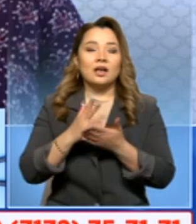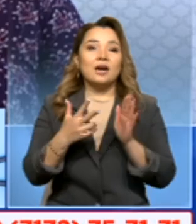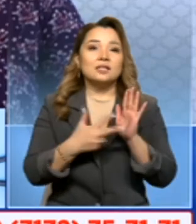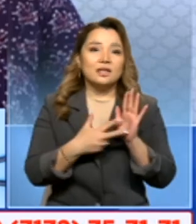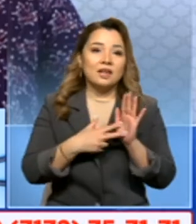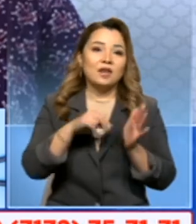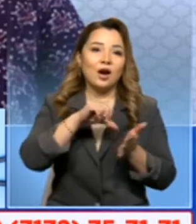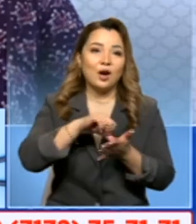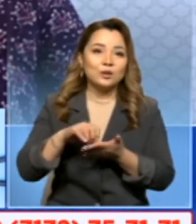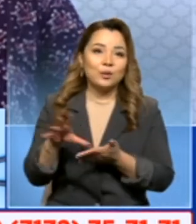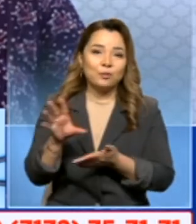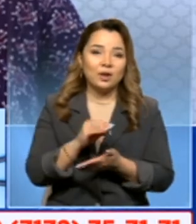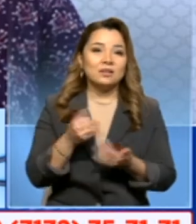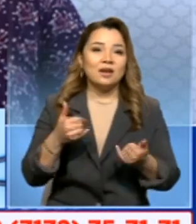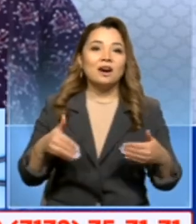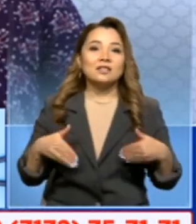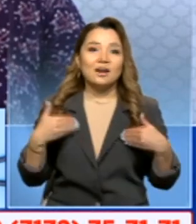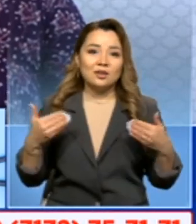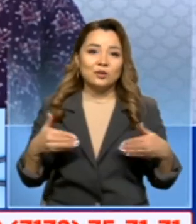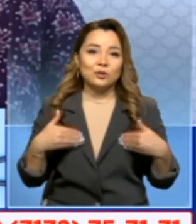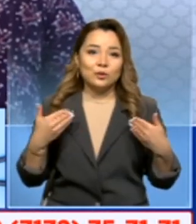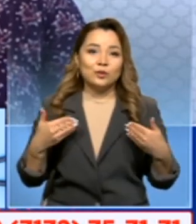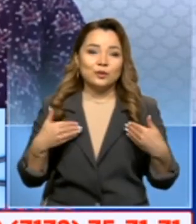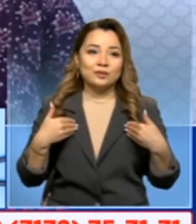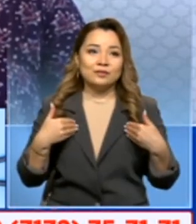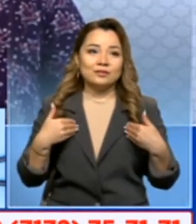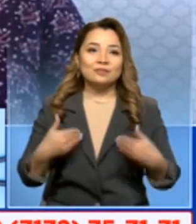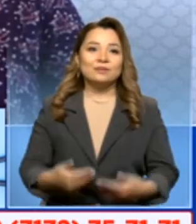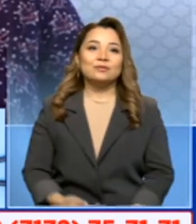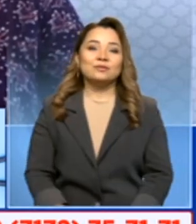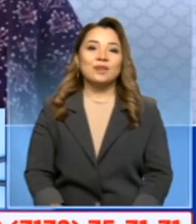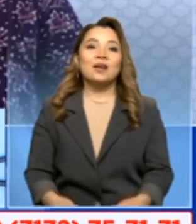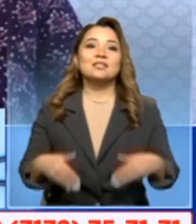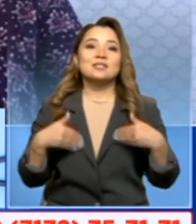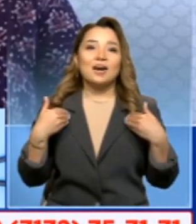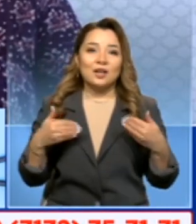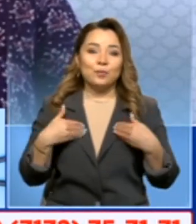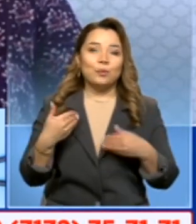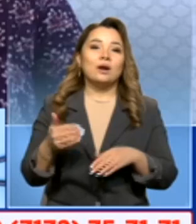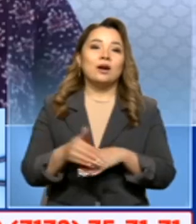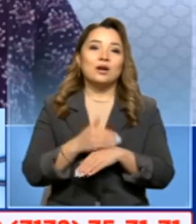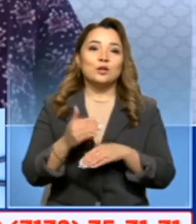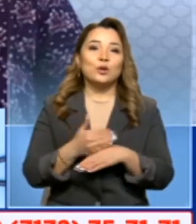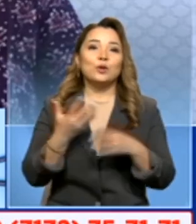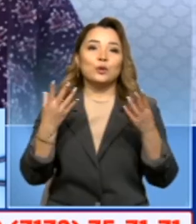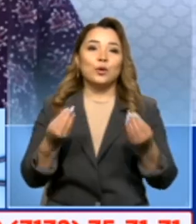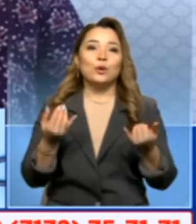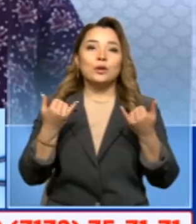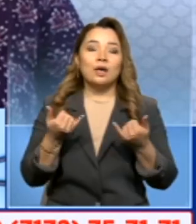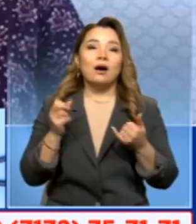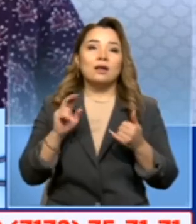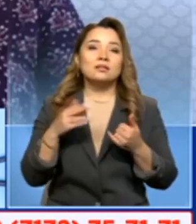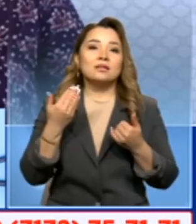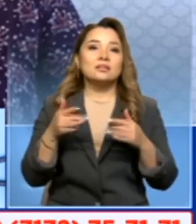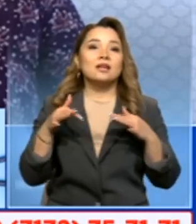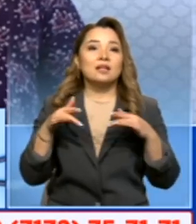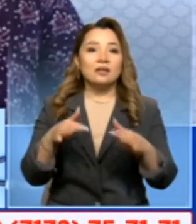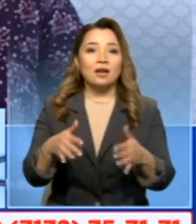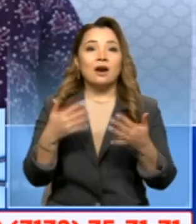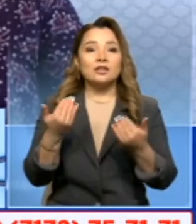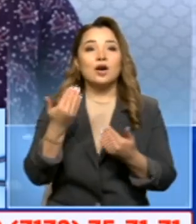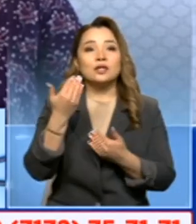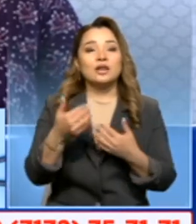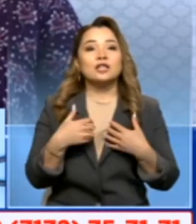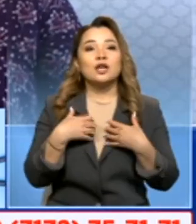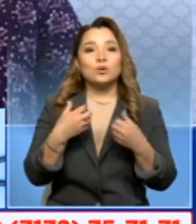қатысушының бәрі үмітті. Гүлжанат, қайырлы күн. Саламатсыздар ма, қайырлы күн. Қалыңыз қалай? Қазір енді